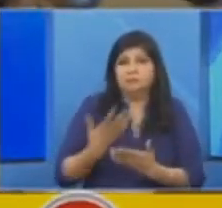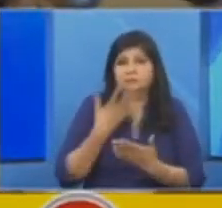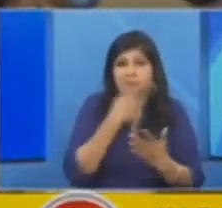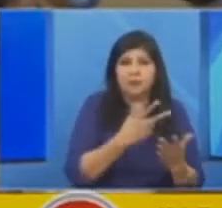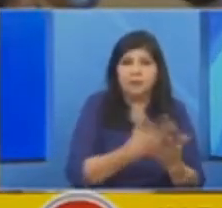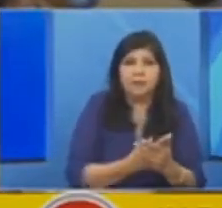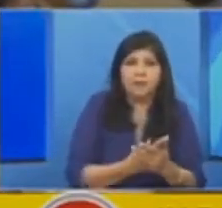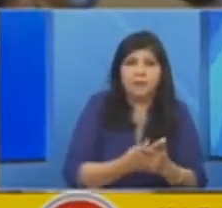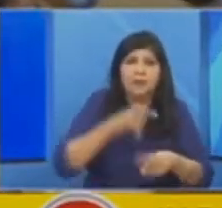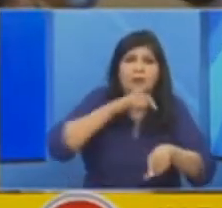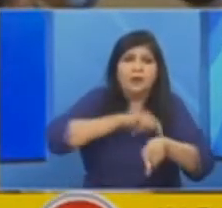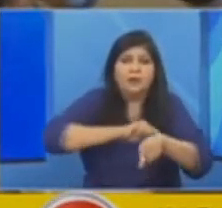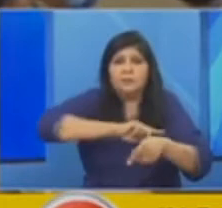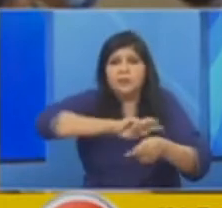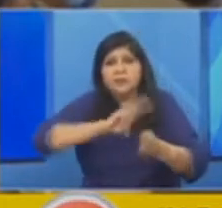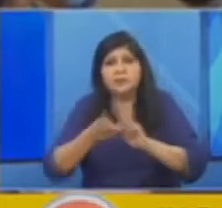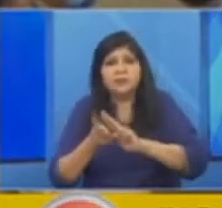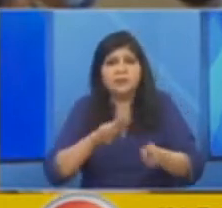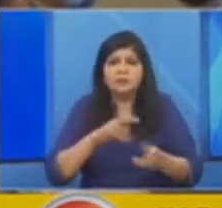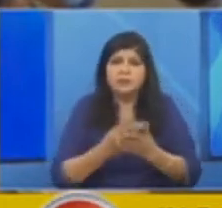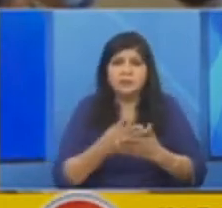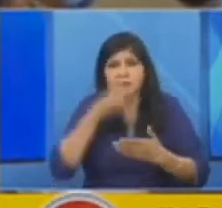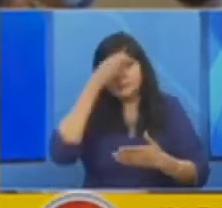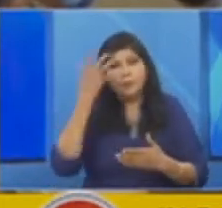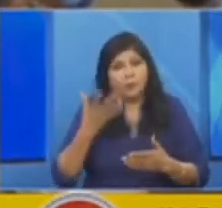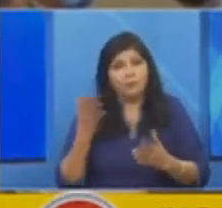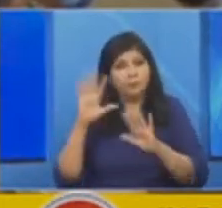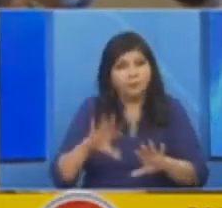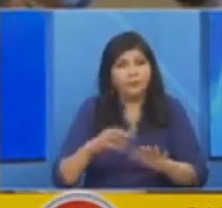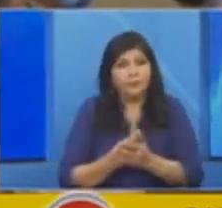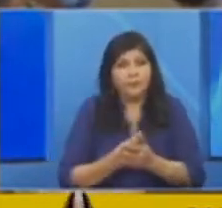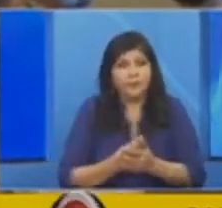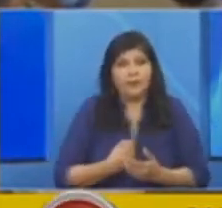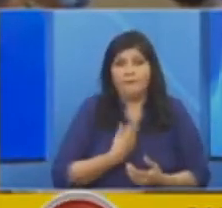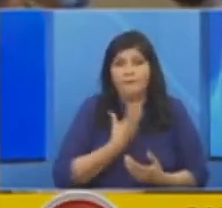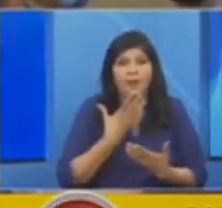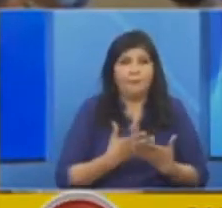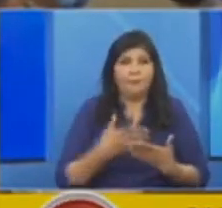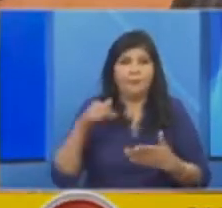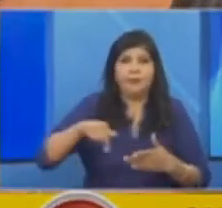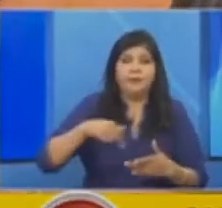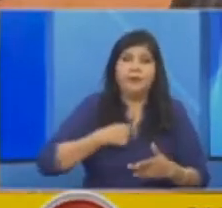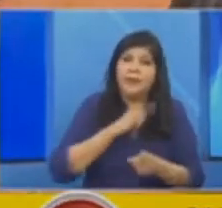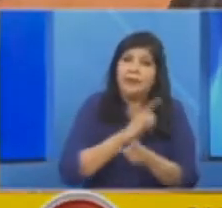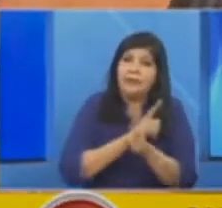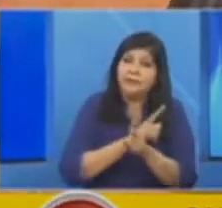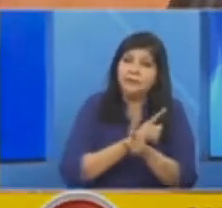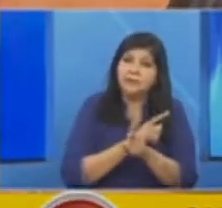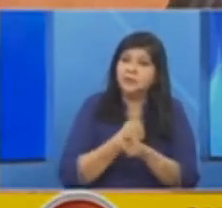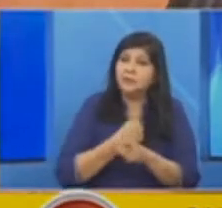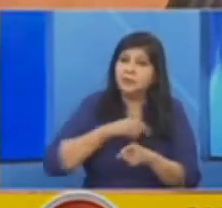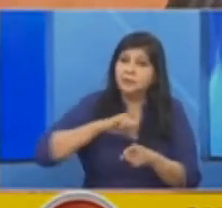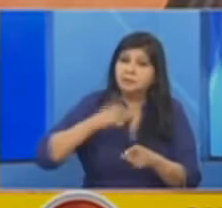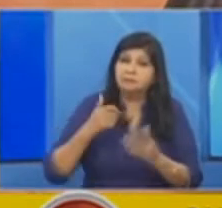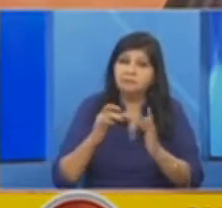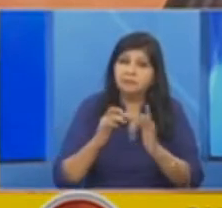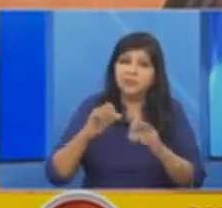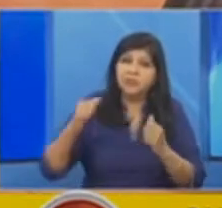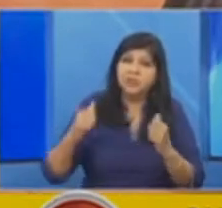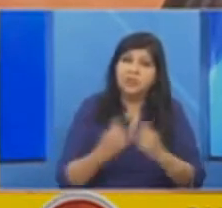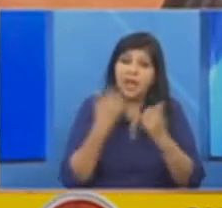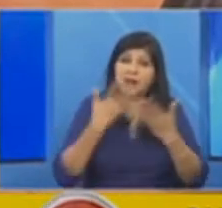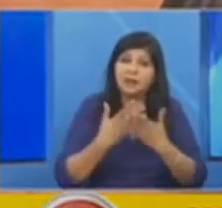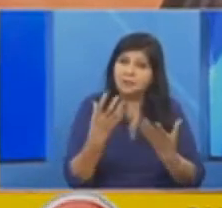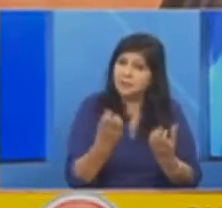समय के साथ बदलाव की एक चुनवती रगती है मुझे खुशी है कि हमारे शिख्षकों ने इस चुनवती को नकेवल स्विकार